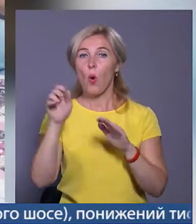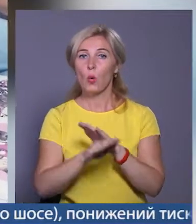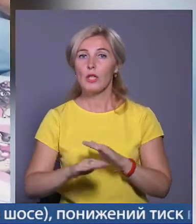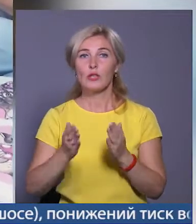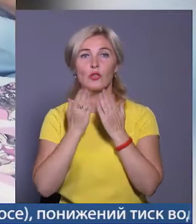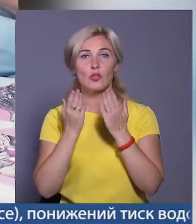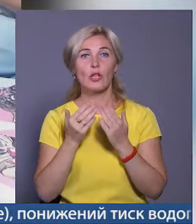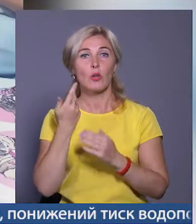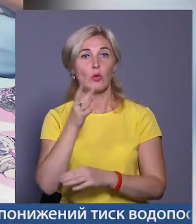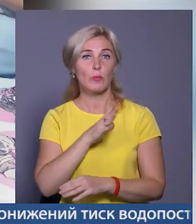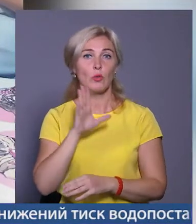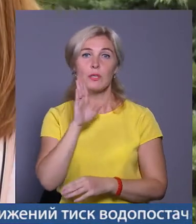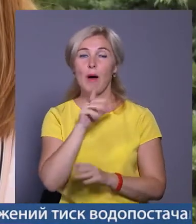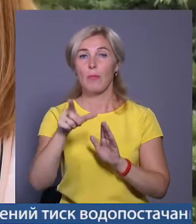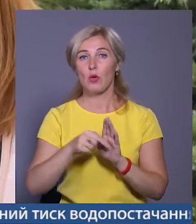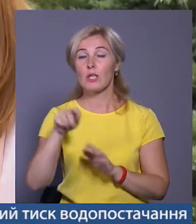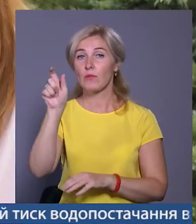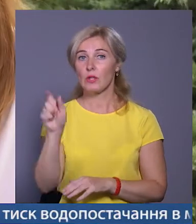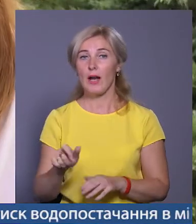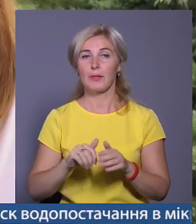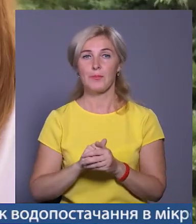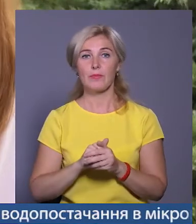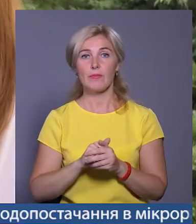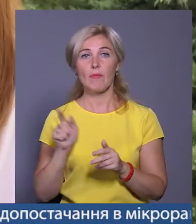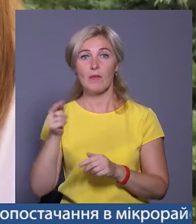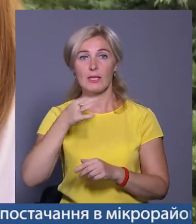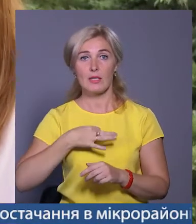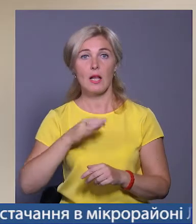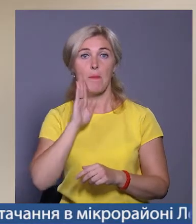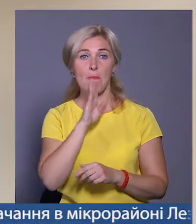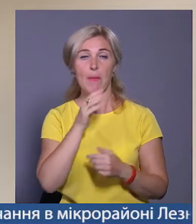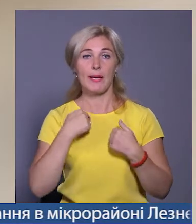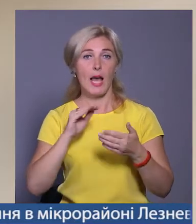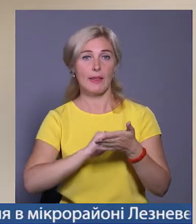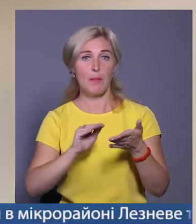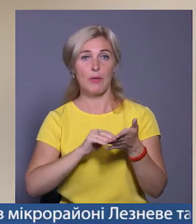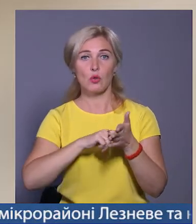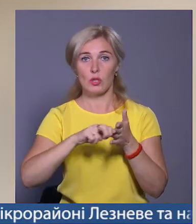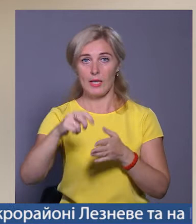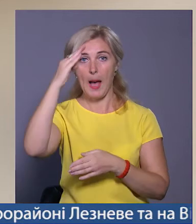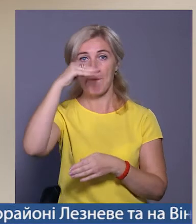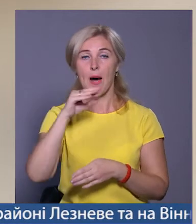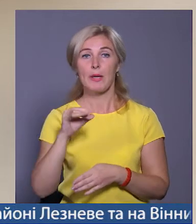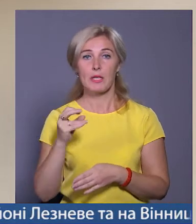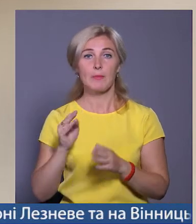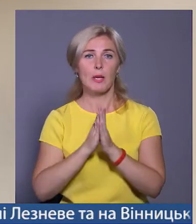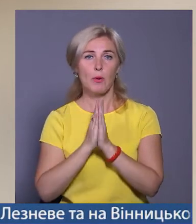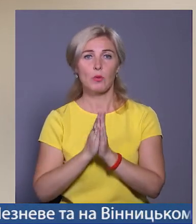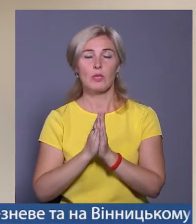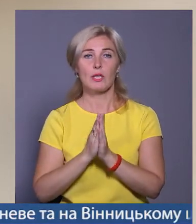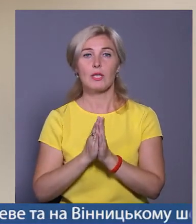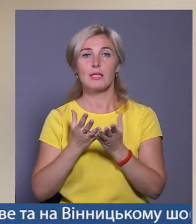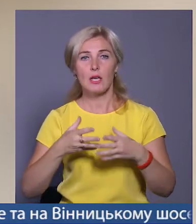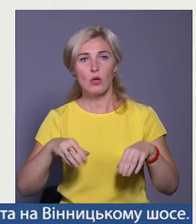коли перебувала з мамою в Італії. Вона сказала, я напишу листа до Папи Римського. В листі вона попросила молитви за себе, за свою родину,